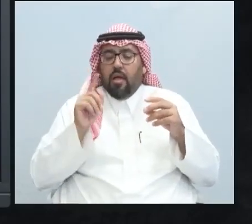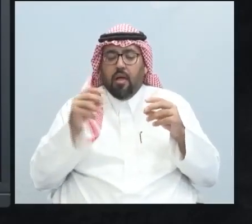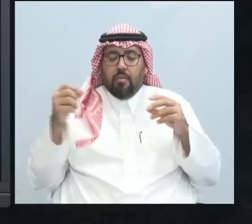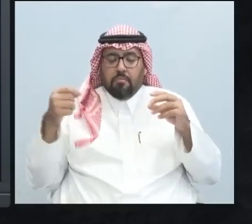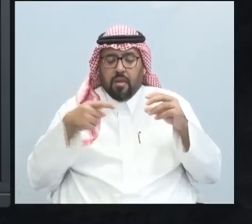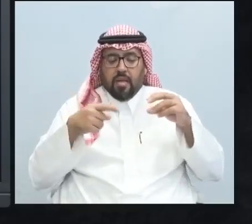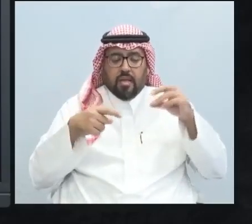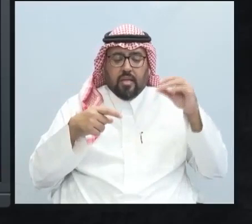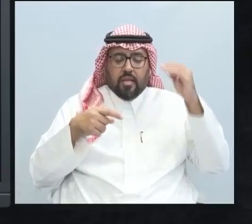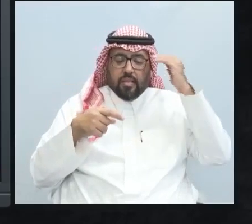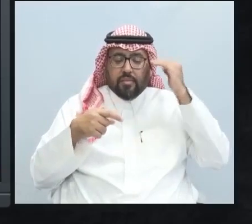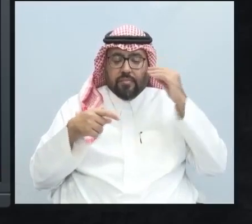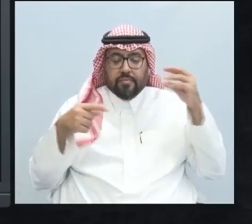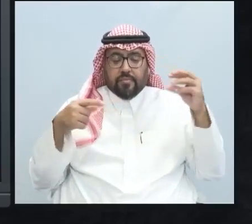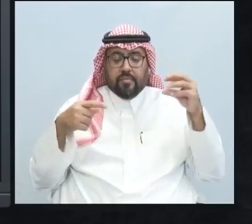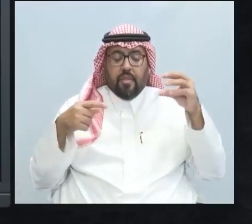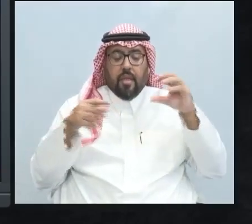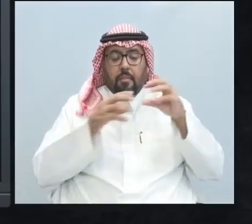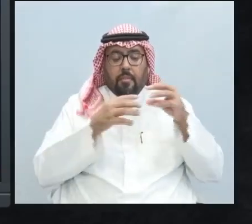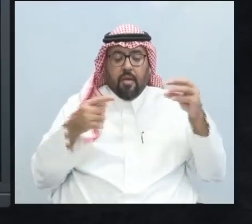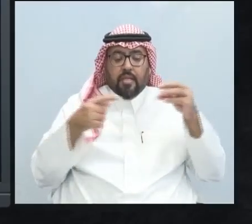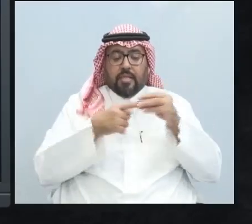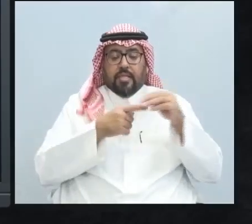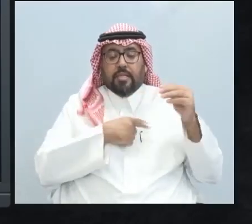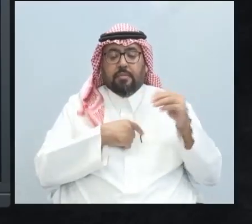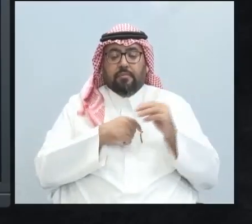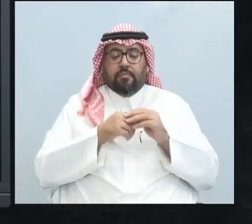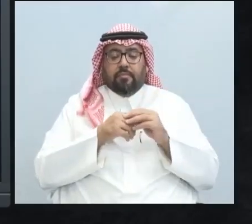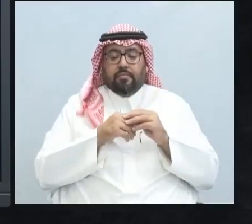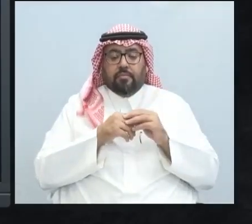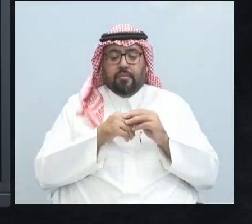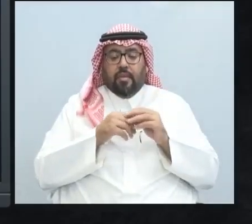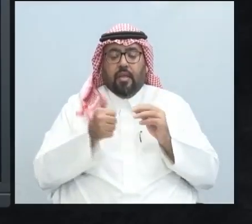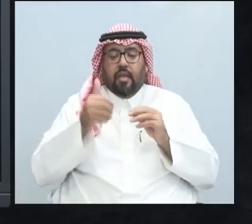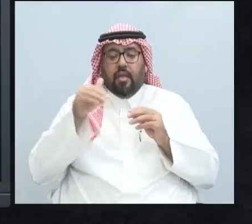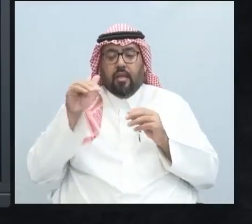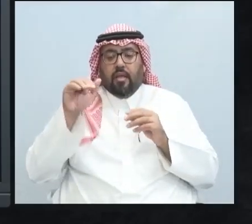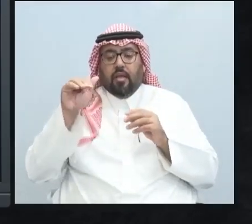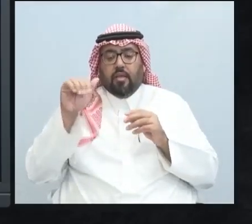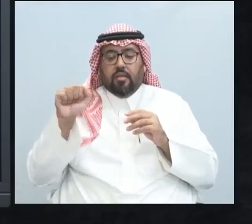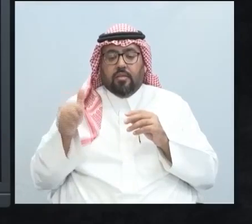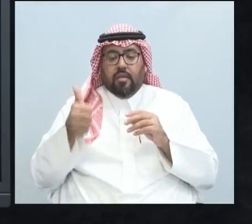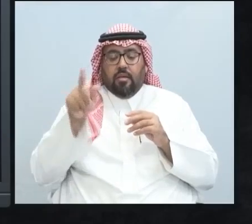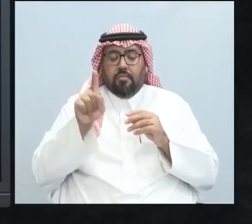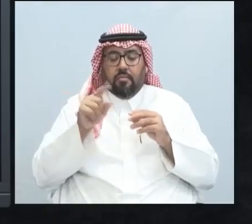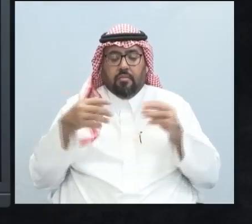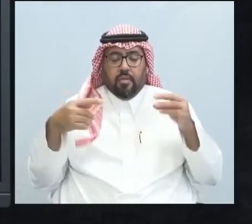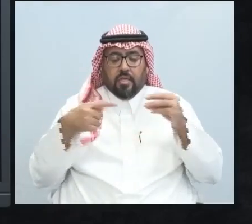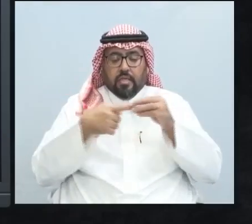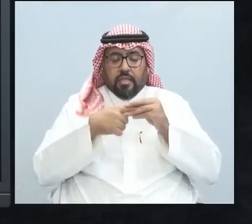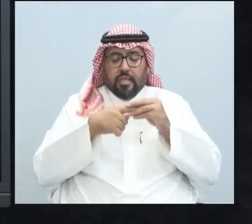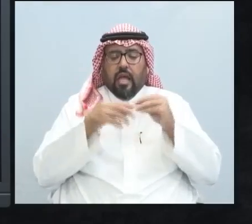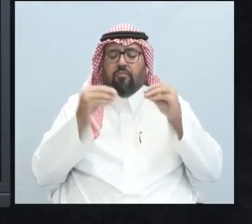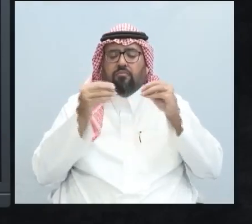كمشيش مذكر والتقاء البويضه كمشيش مؤنث نسمي هذه العمليه عمليه اخصاب فيبدا هذا الاخصاب من خلال التقاء